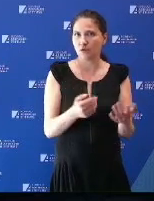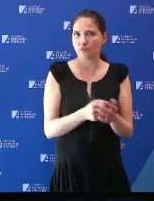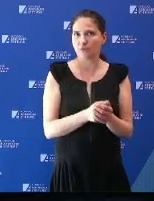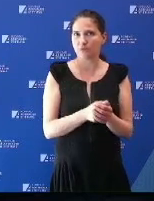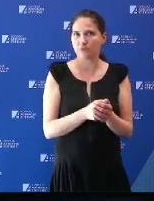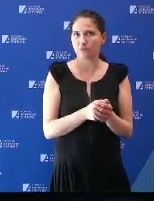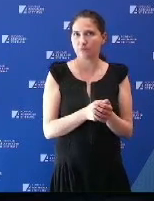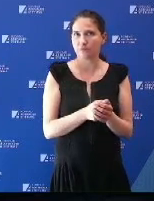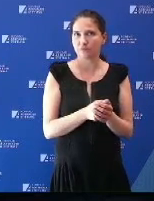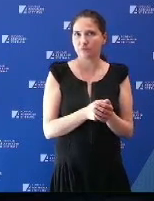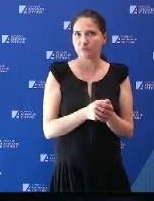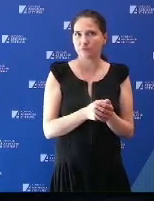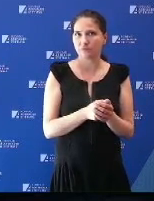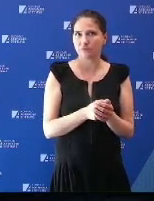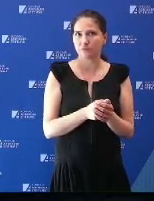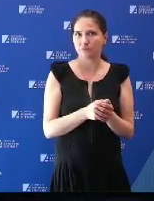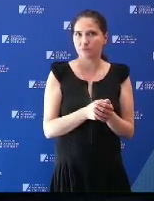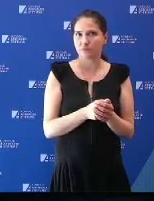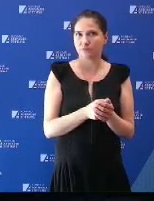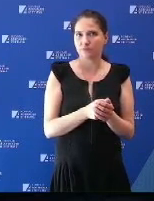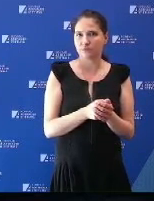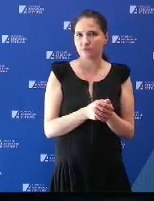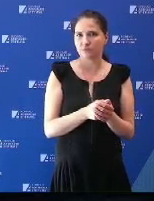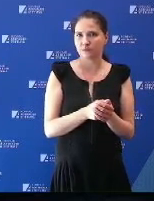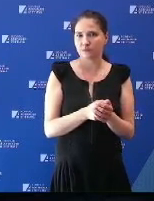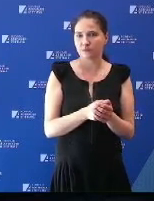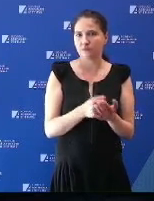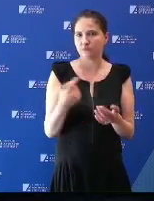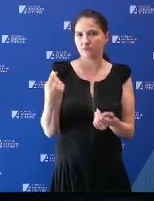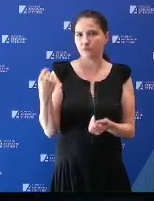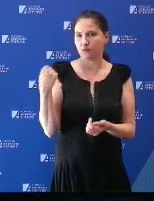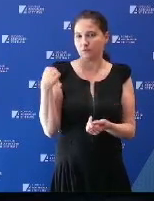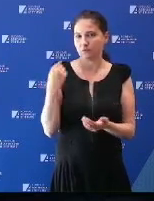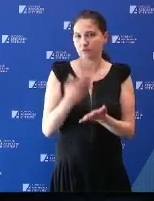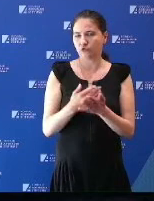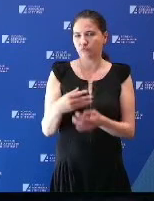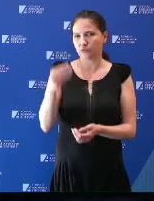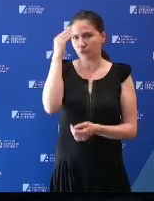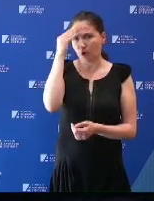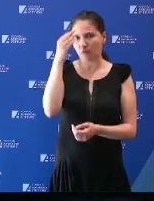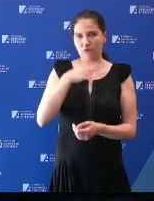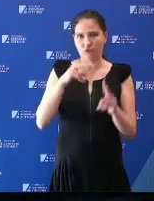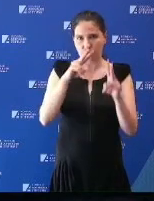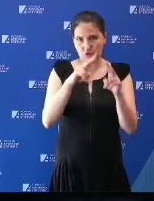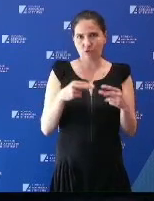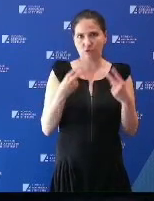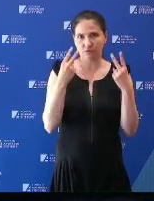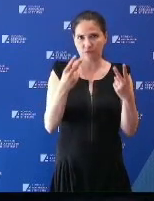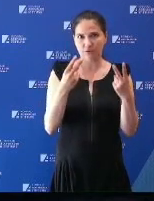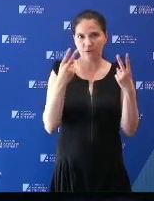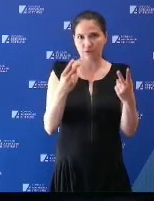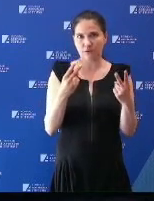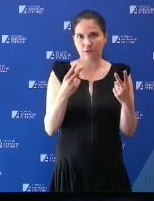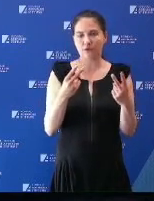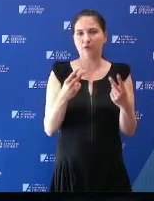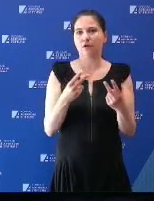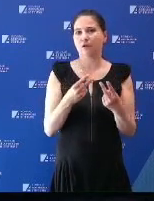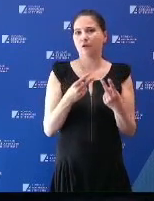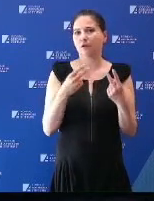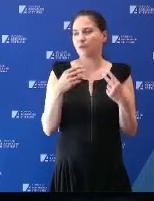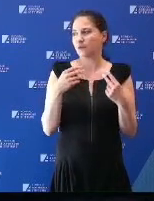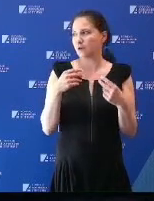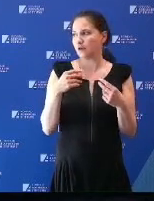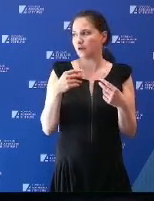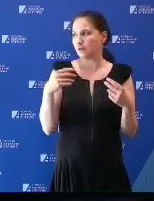tatsächlich in dem, was wir gerade schon gehört haben und was uns auch in der Forschung sehr betrifft, nämlich Erkenntnisse zu teilen. Einen